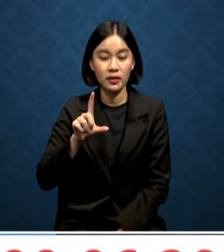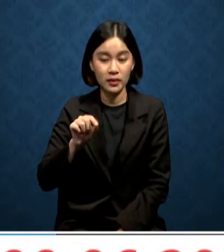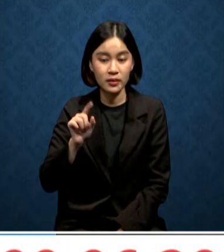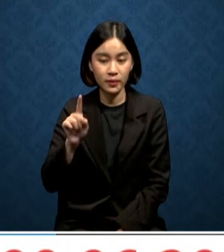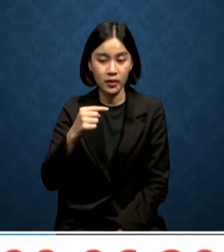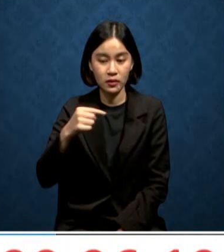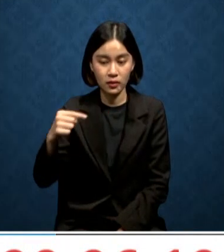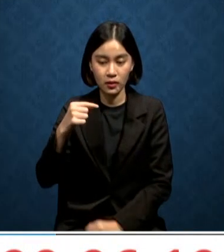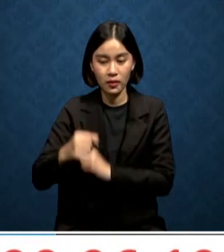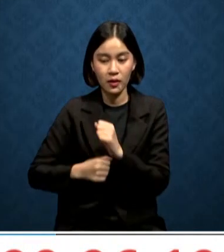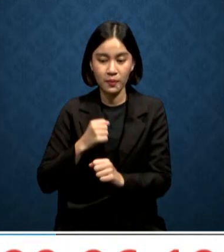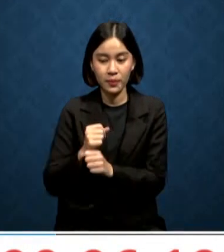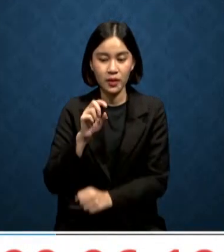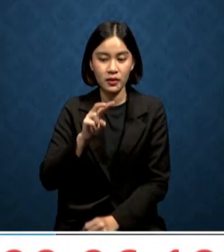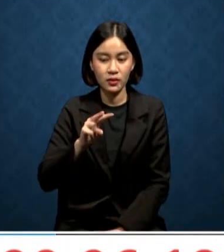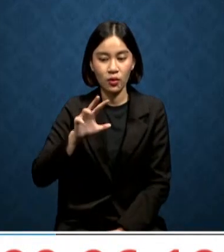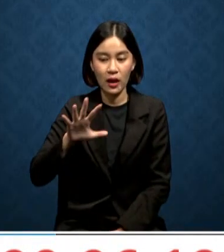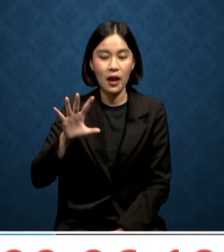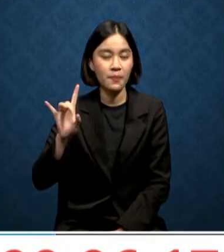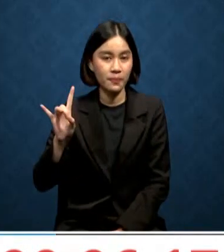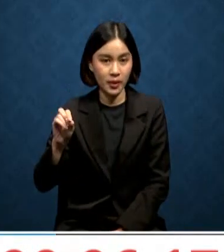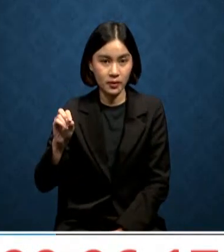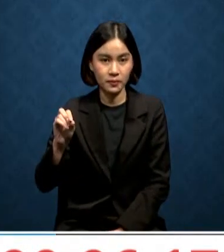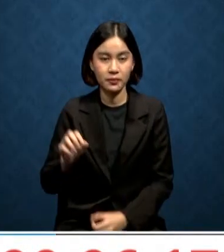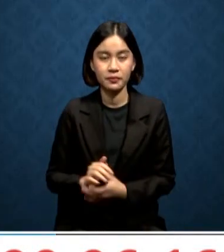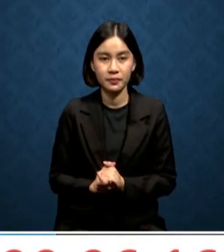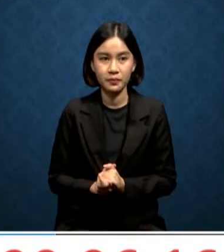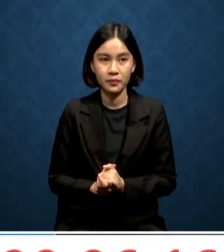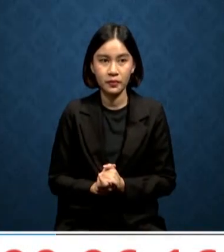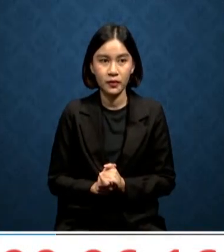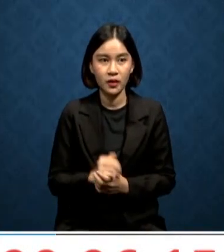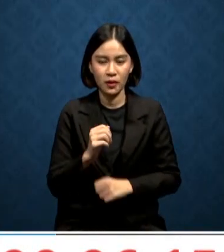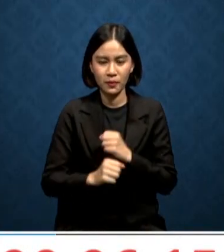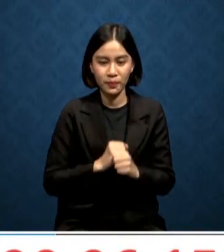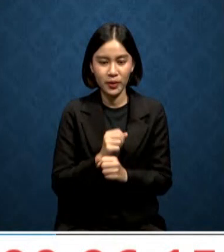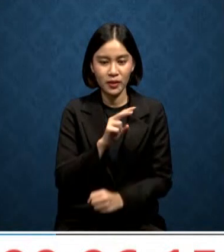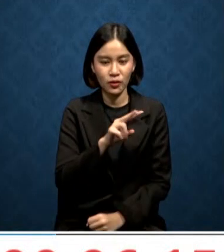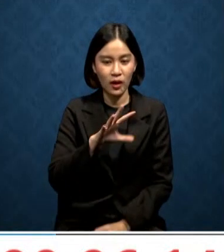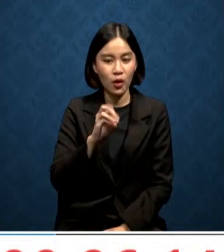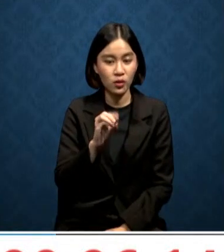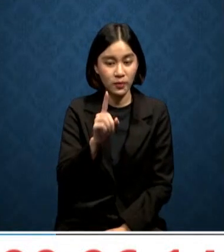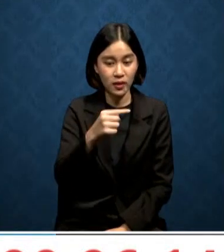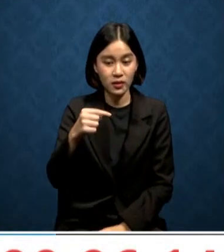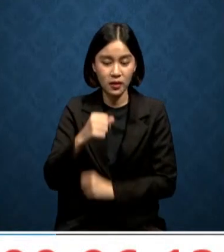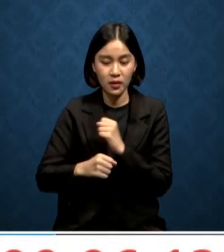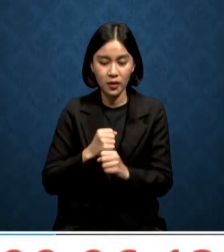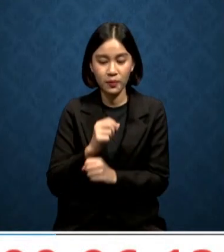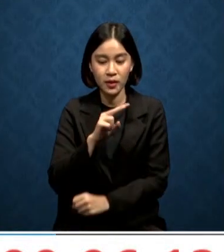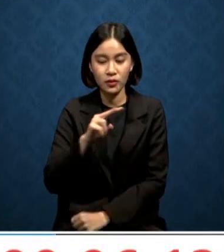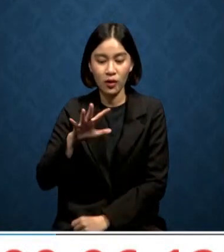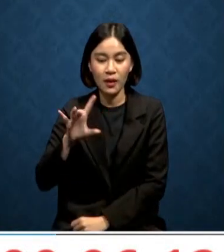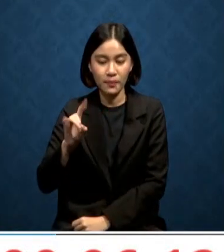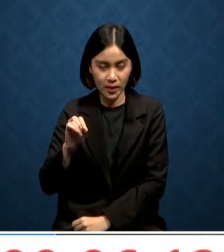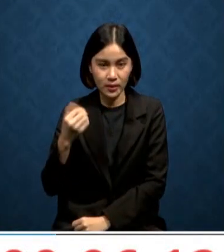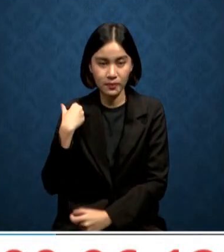2521ถึงพ.ศ.2580ปีพ.ศ.2561ถึงปีพ.ศ.2580